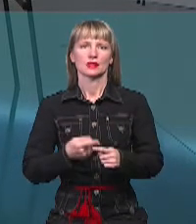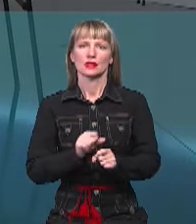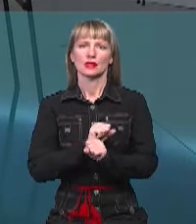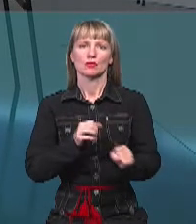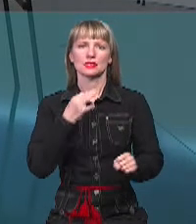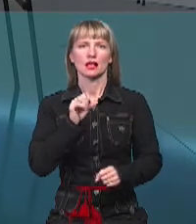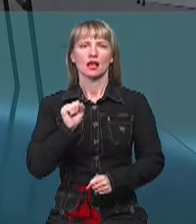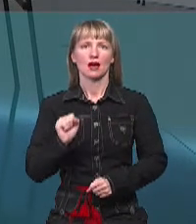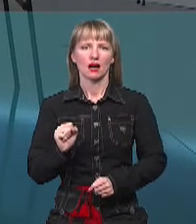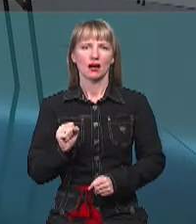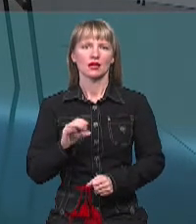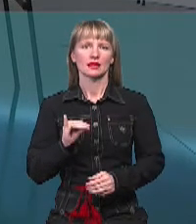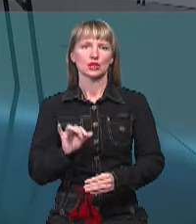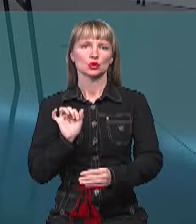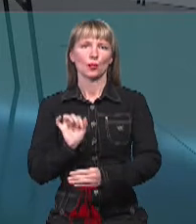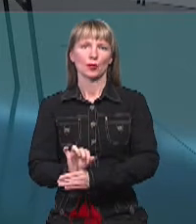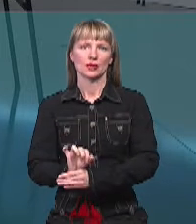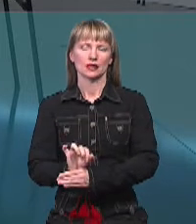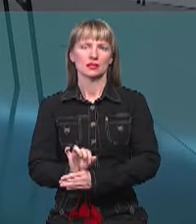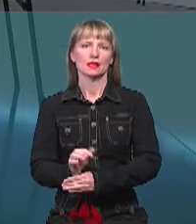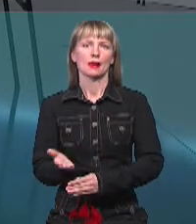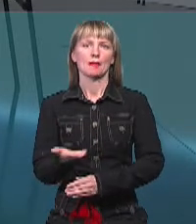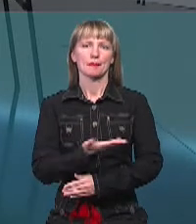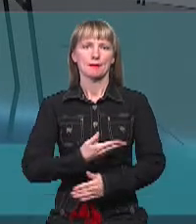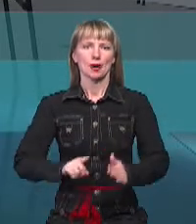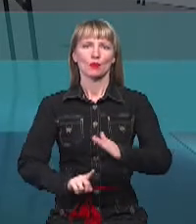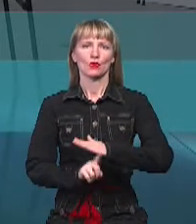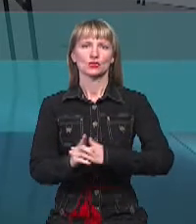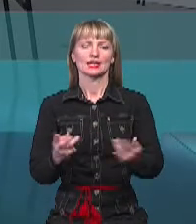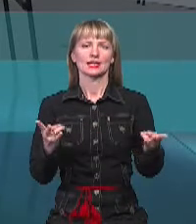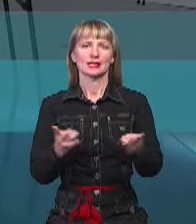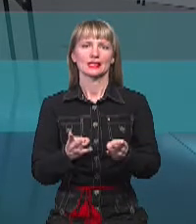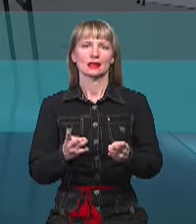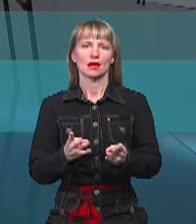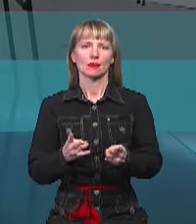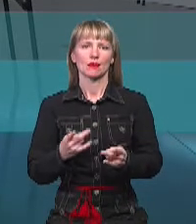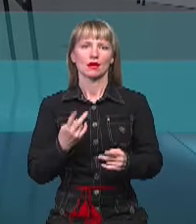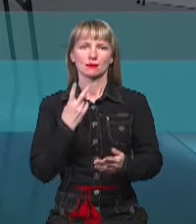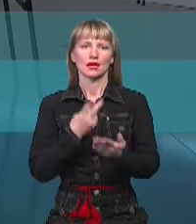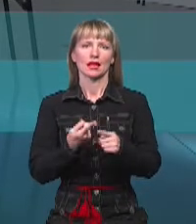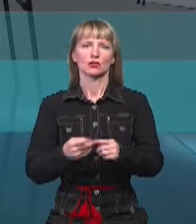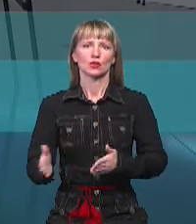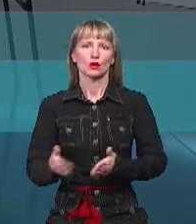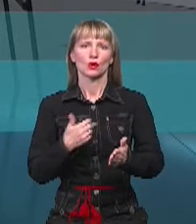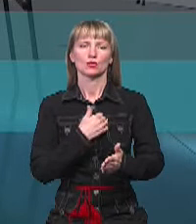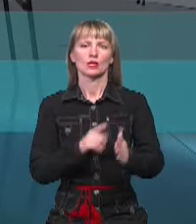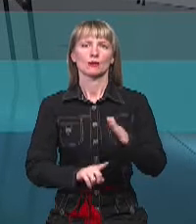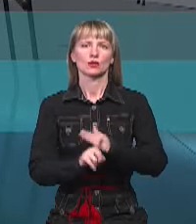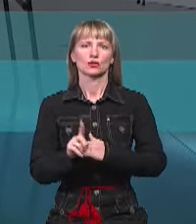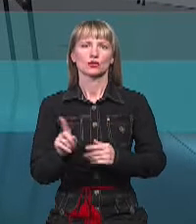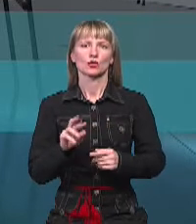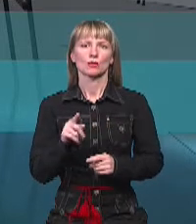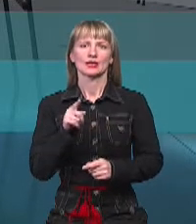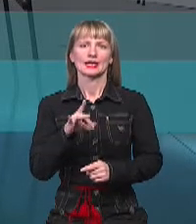«а» і зупинитися. Ми почали, і тепер треба торувати цю дорогу. Я хочу для початку, щоб ти,